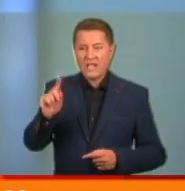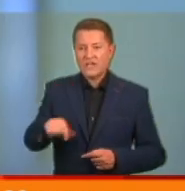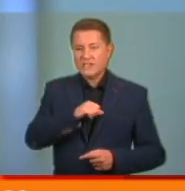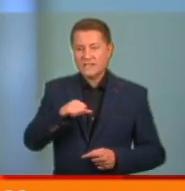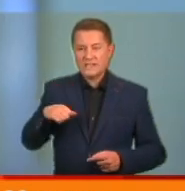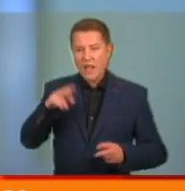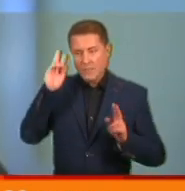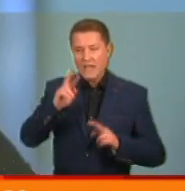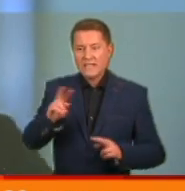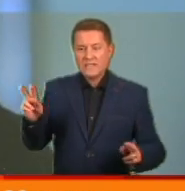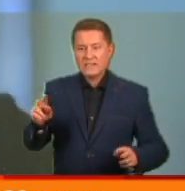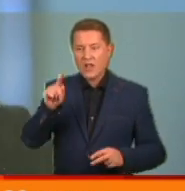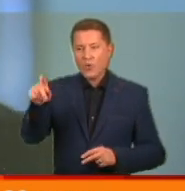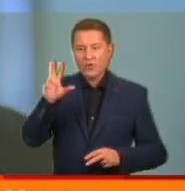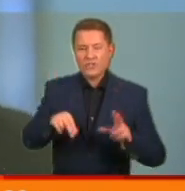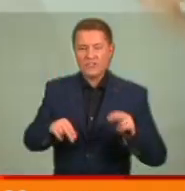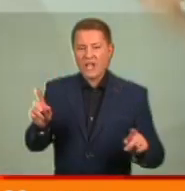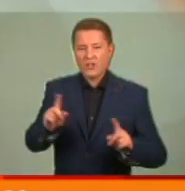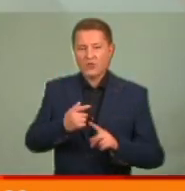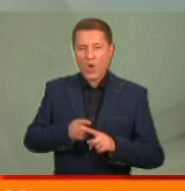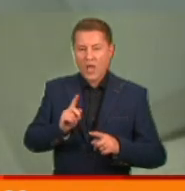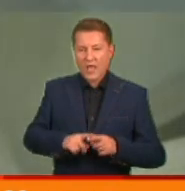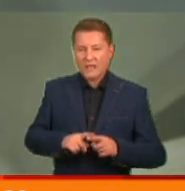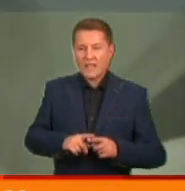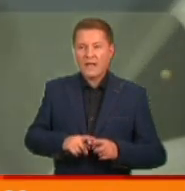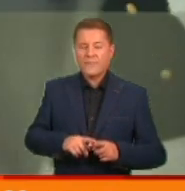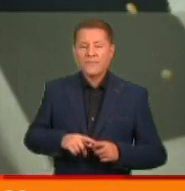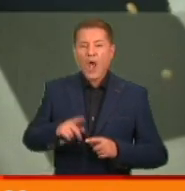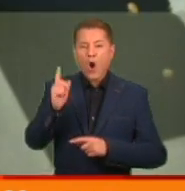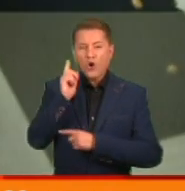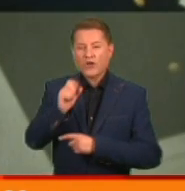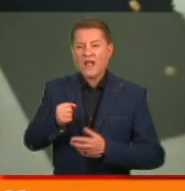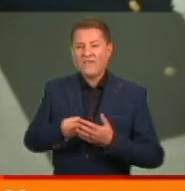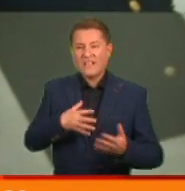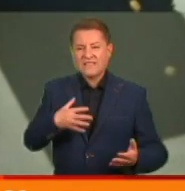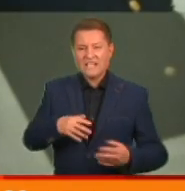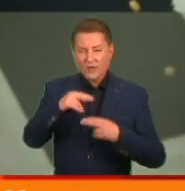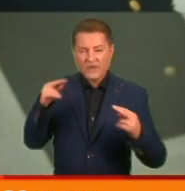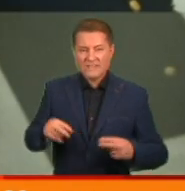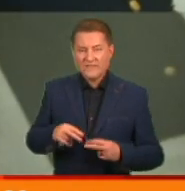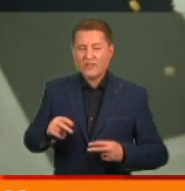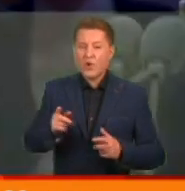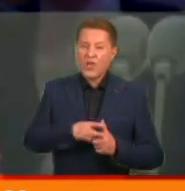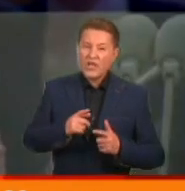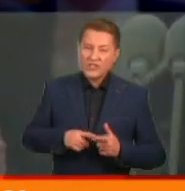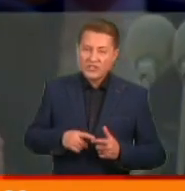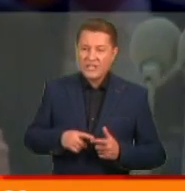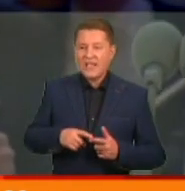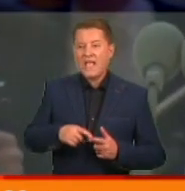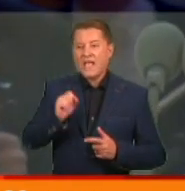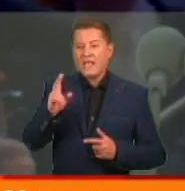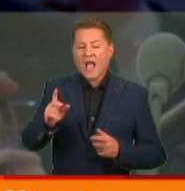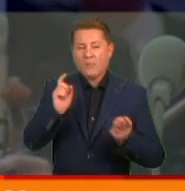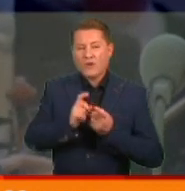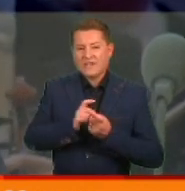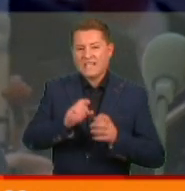не знав. Він вважав, що це УДО. Охороняла як цінного свідка, чи як за 5 хвилин топ-чиновника борця із